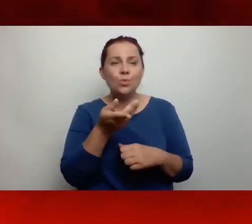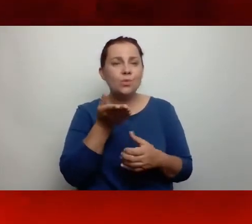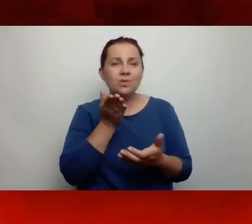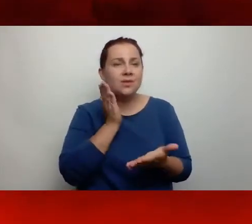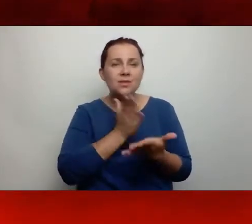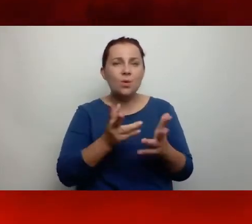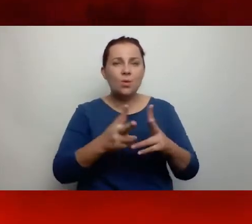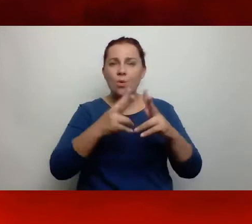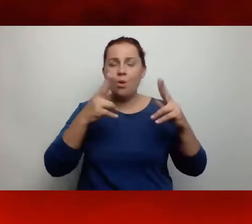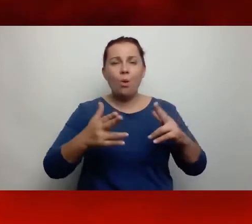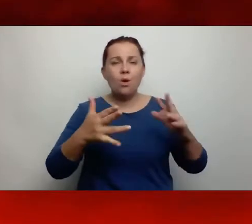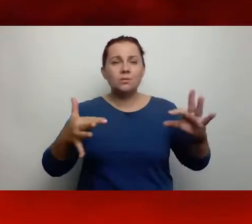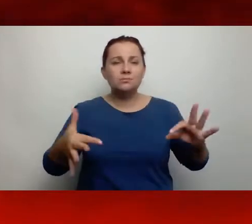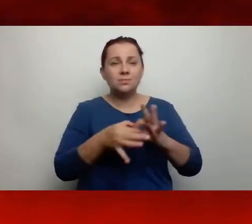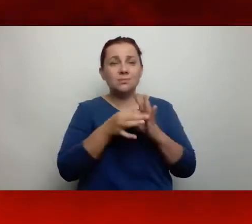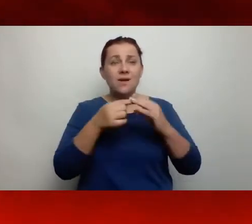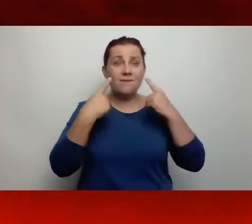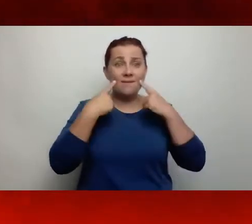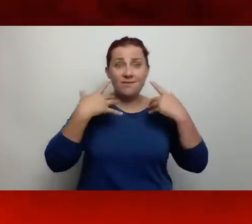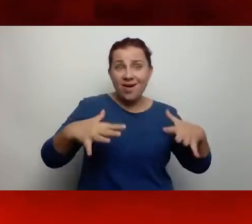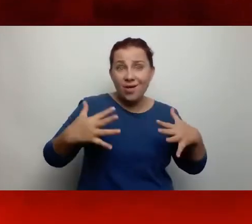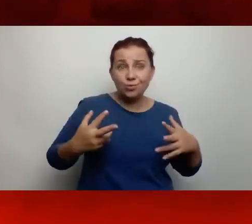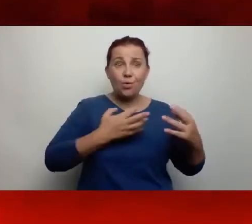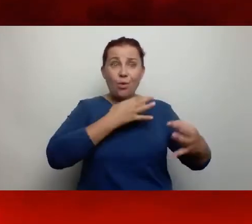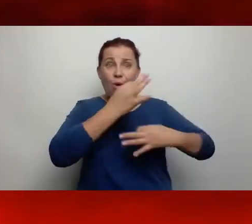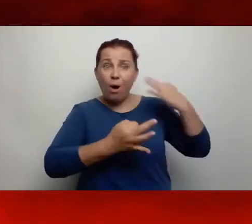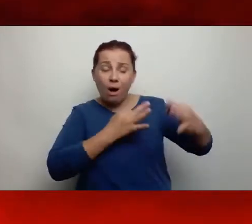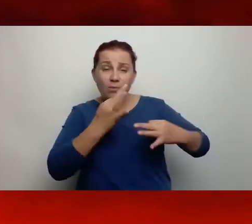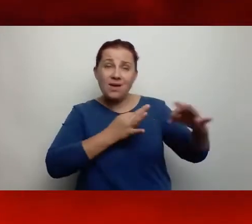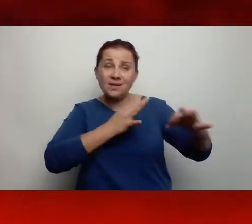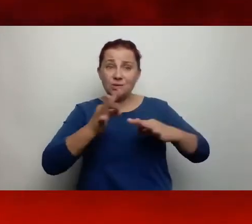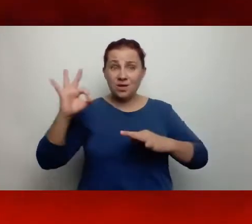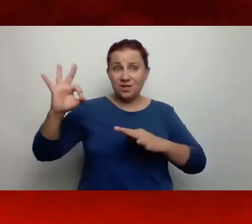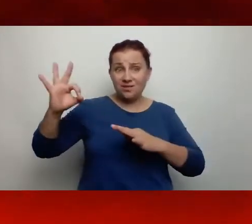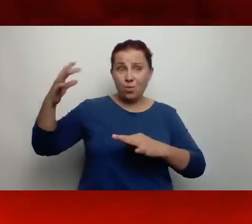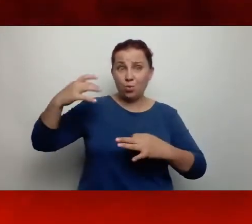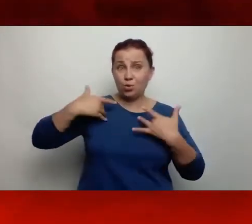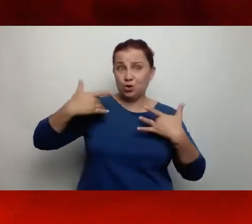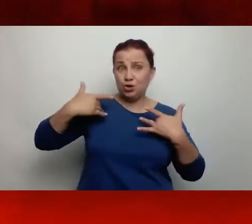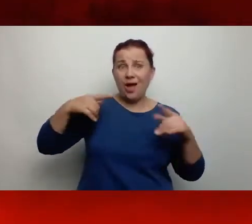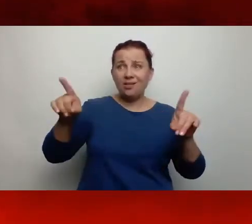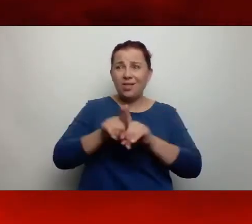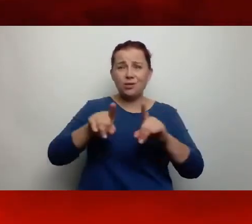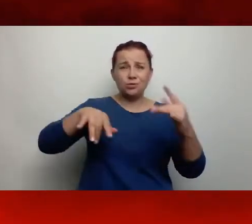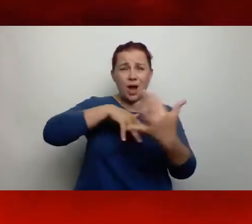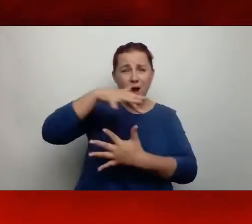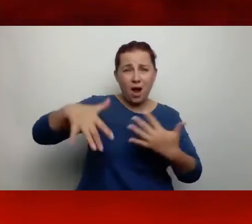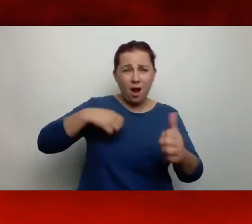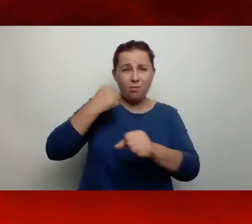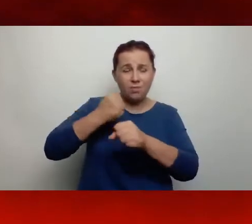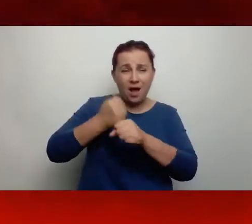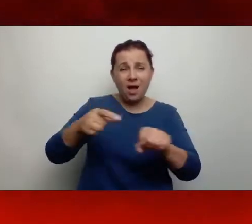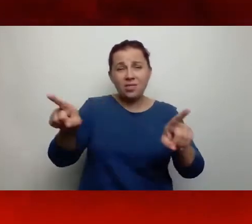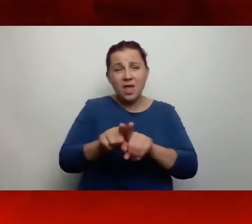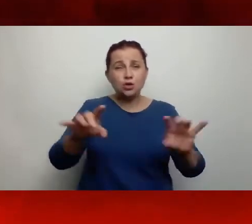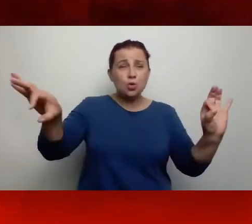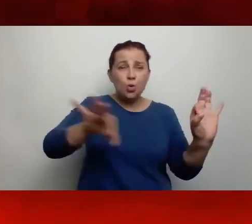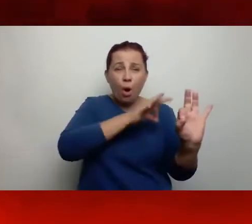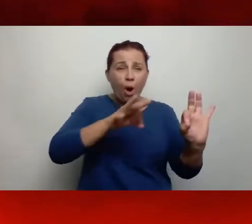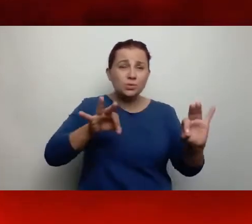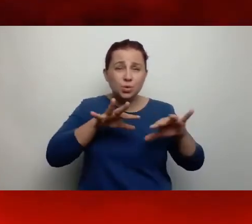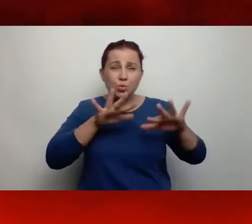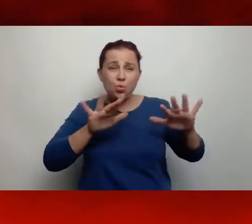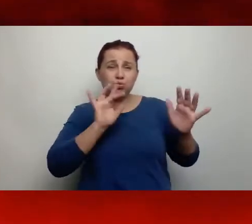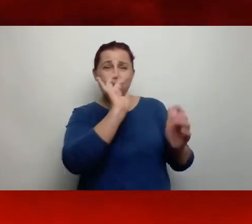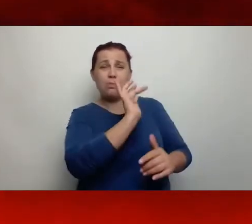okres związany z takimi wesołymi anegdotami, ale również z ciężką, chaotyczną pracą pod postacią koncertowania. Wiemy z